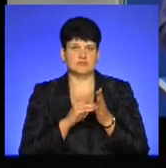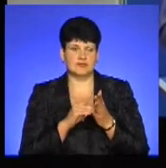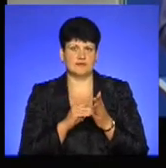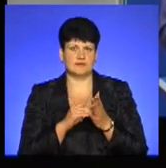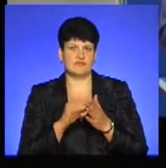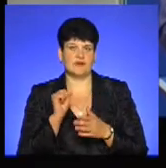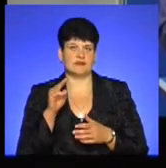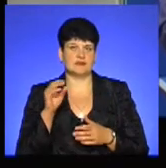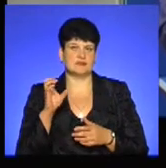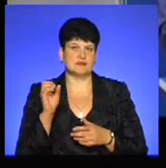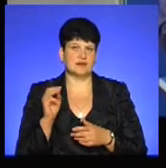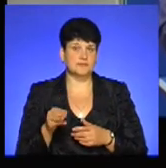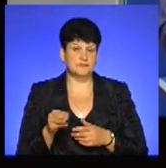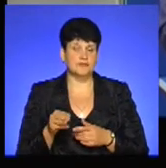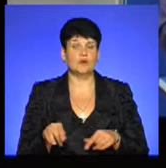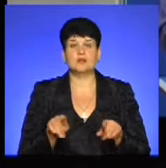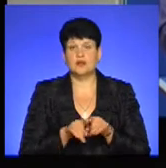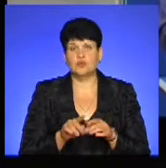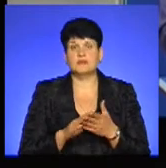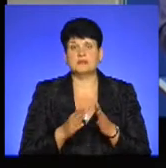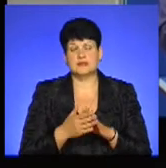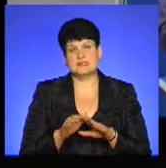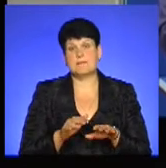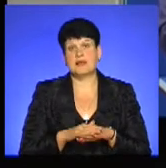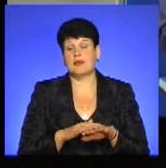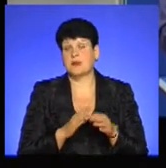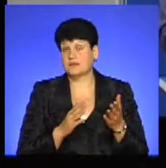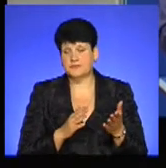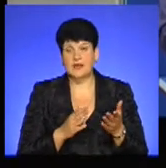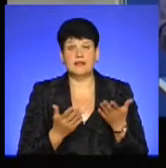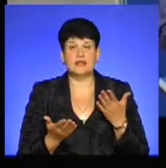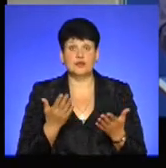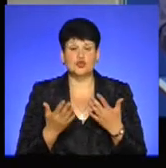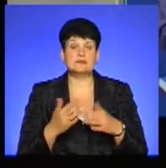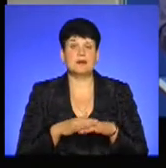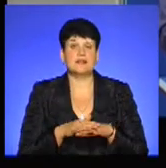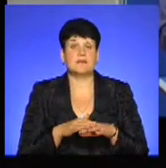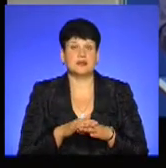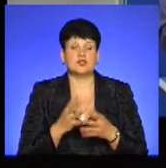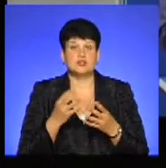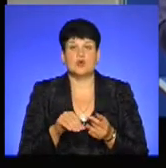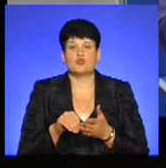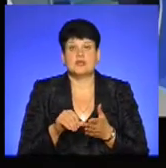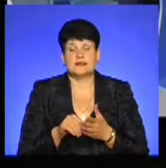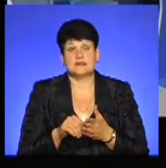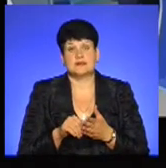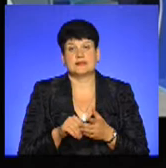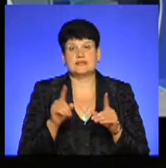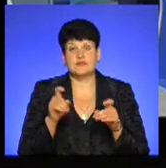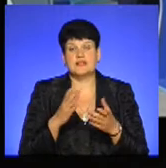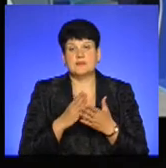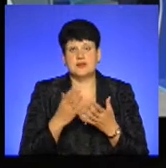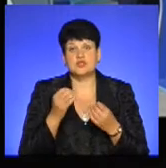середню освіту. Аналогічна ситуація з математики. Але якщо з математики ще учасник тестування має українську мову і